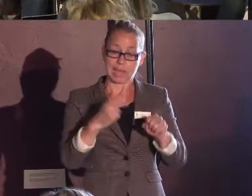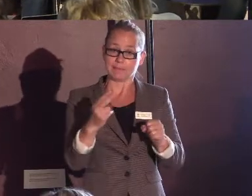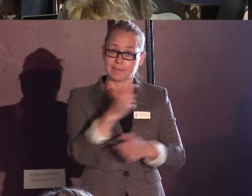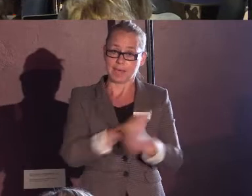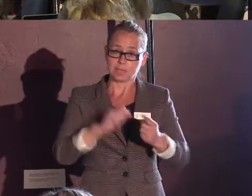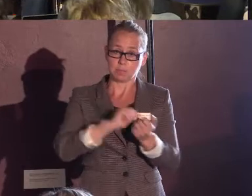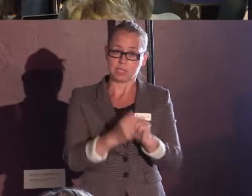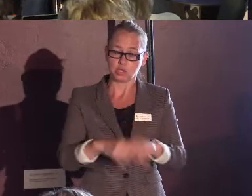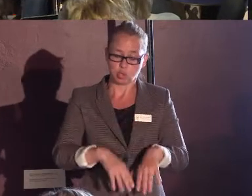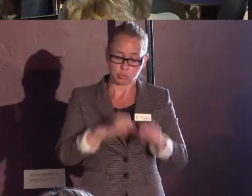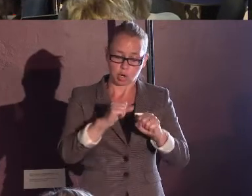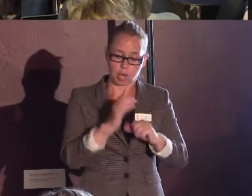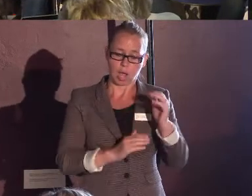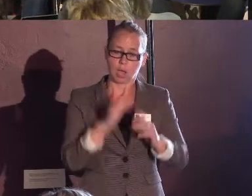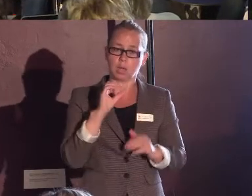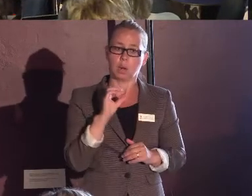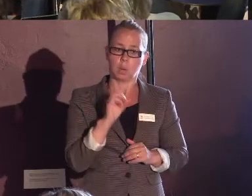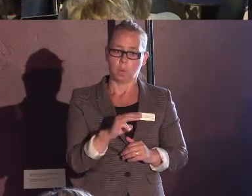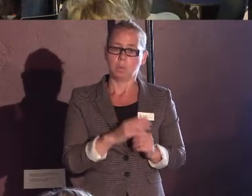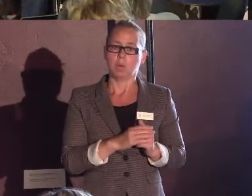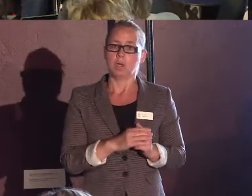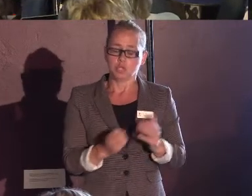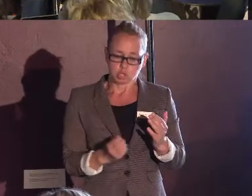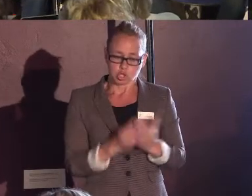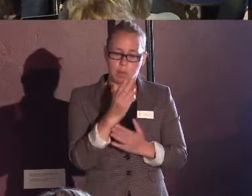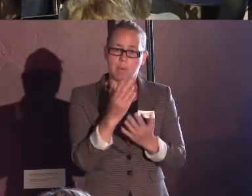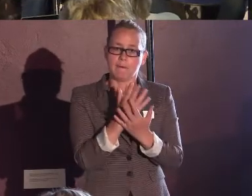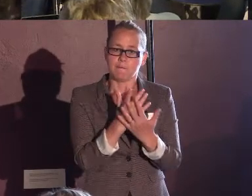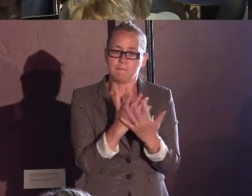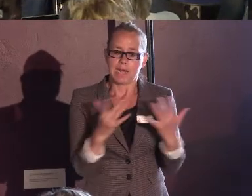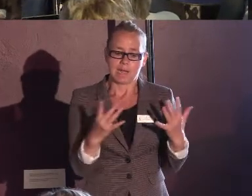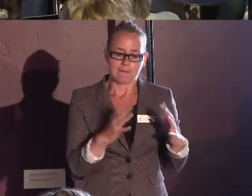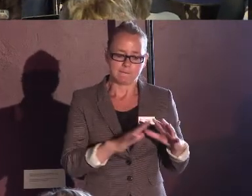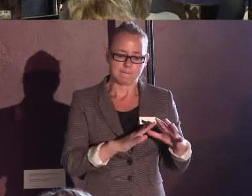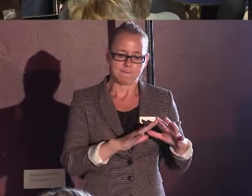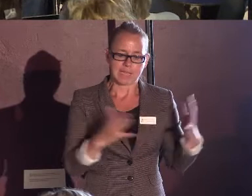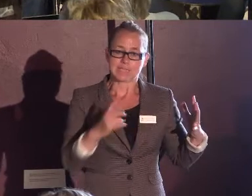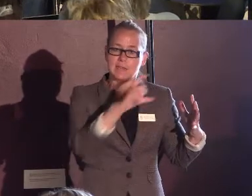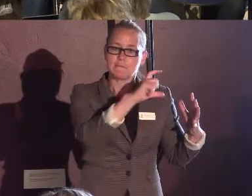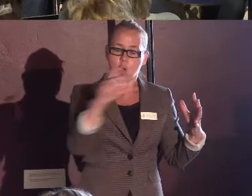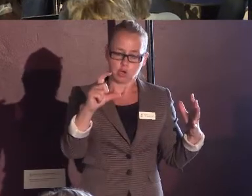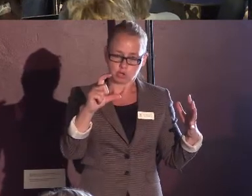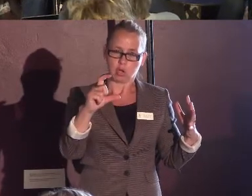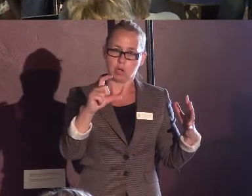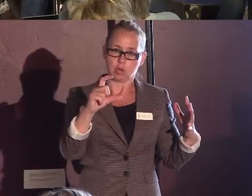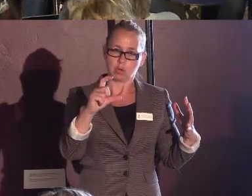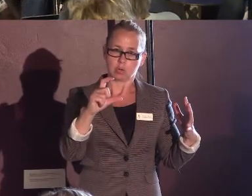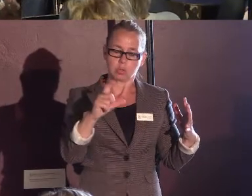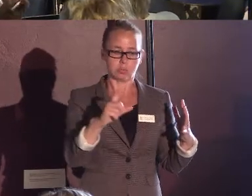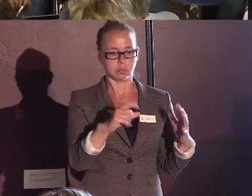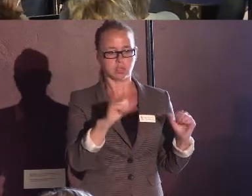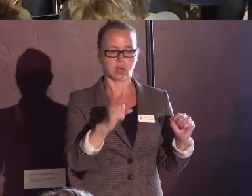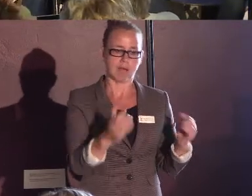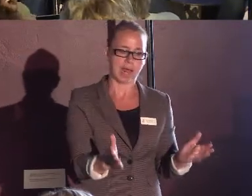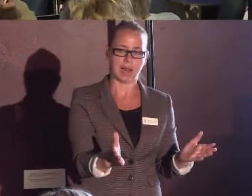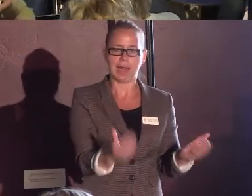näringspolitiskt uppdrag som handlar om att skapa fler växande företag. Regelförenkling, det